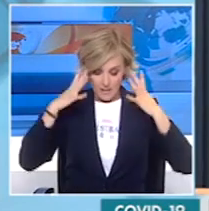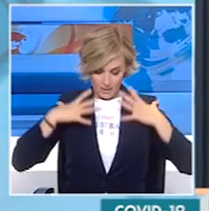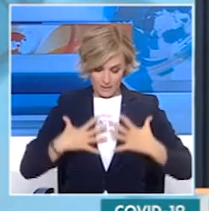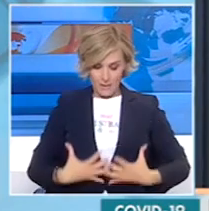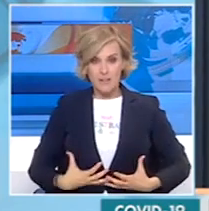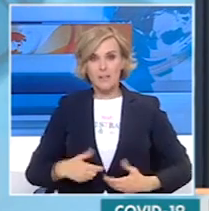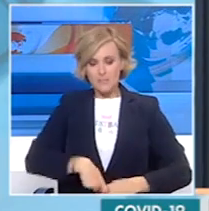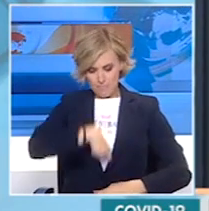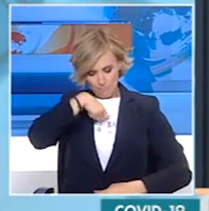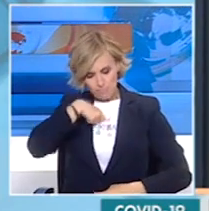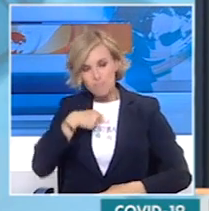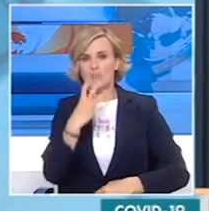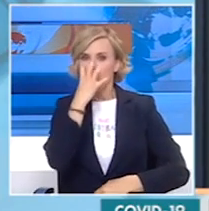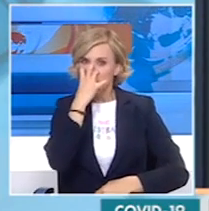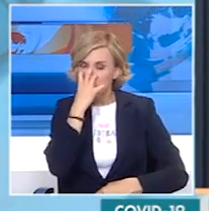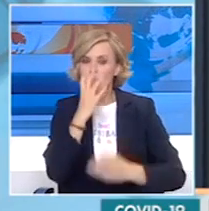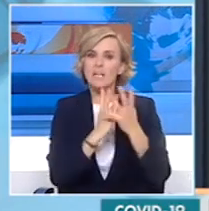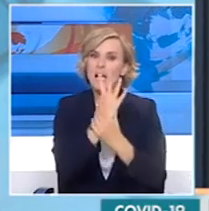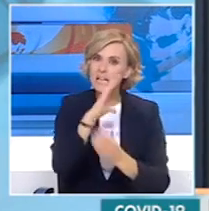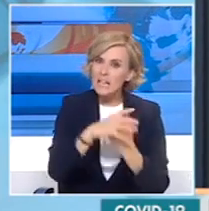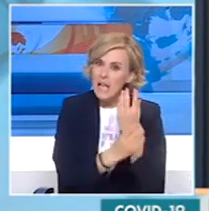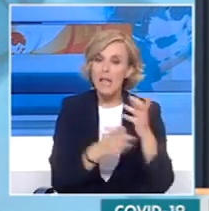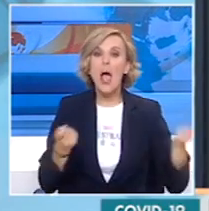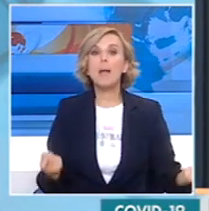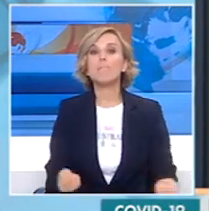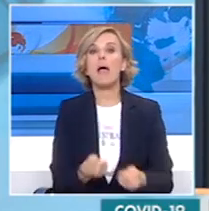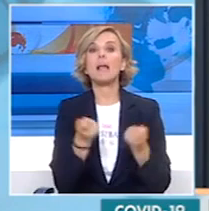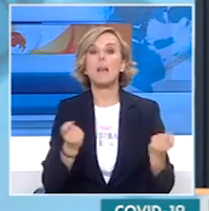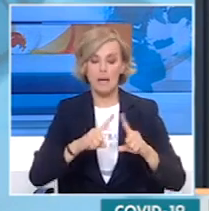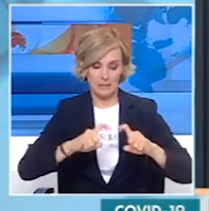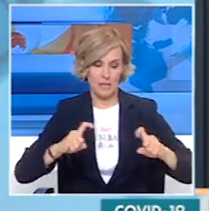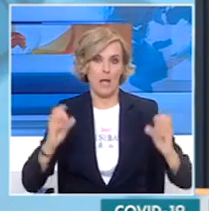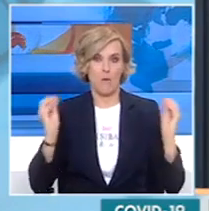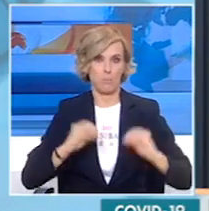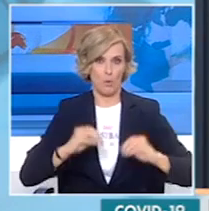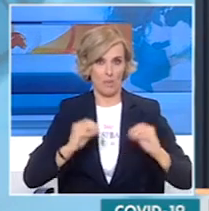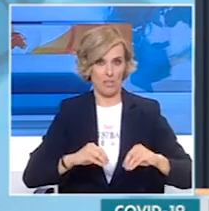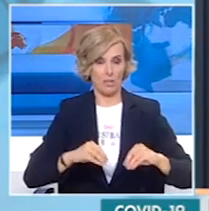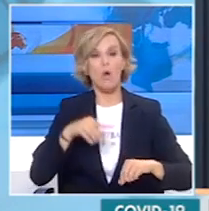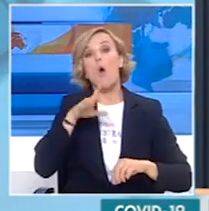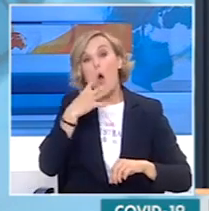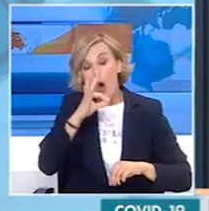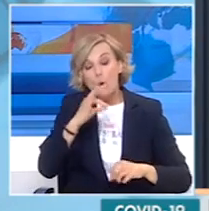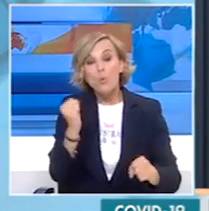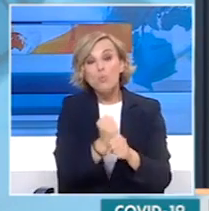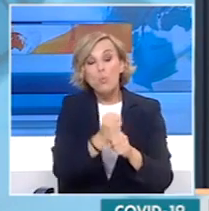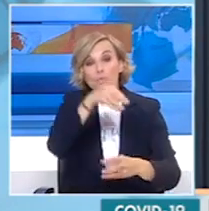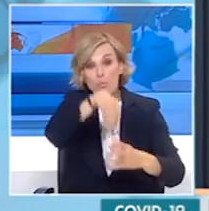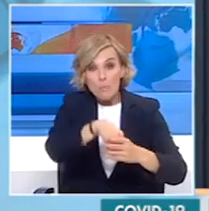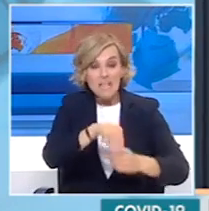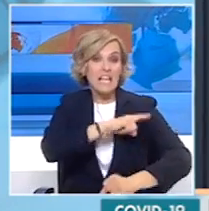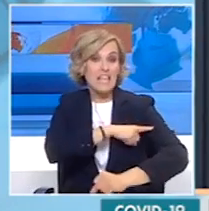της νέας νόσου, αναφέρονται σημαντικά ποσοστά επαγγελματιών υγείας, οι οποίοι για πολλούς λόγους αποτελούν ευάλωτο πληθυσμό.